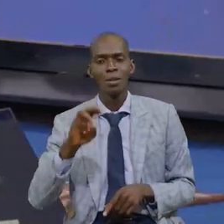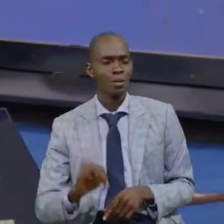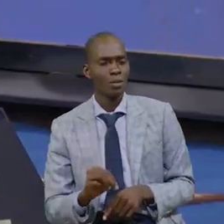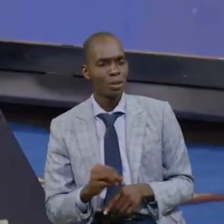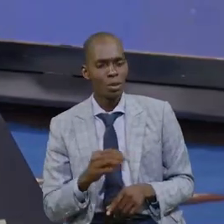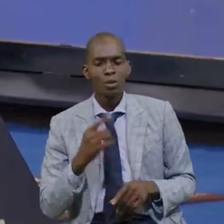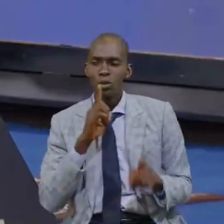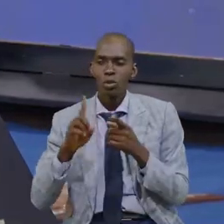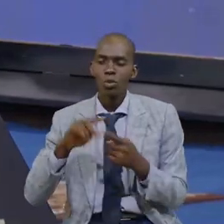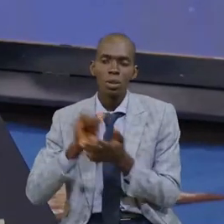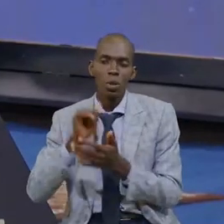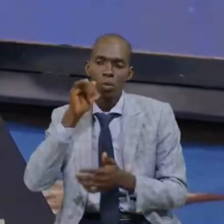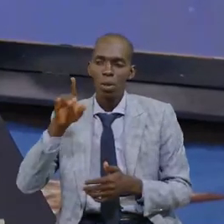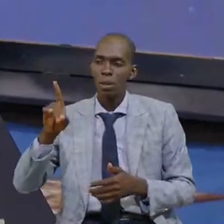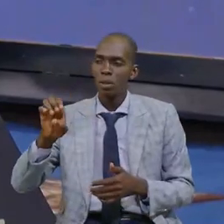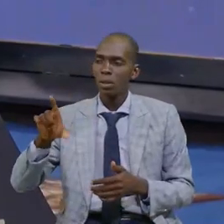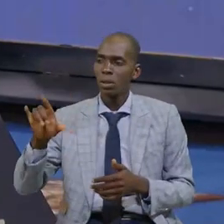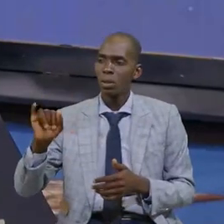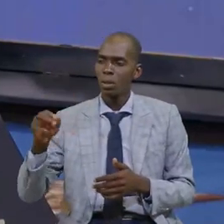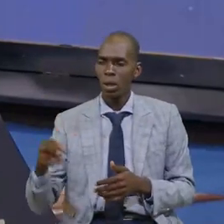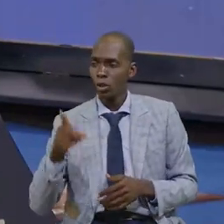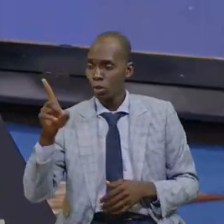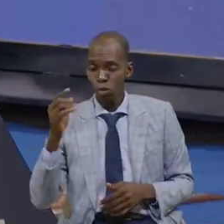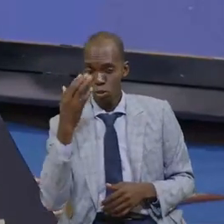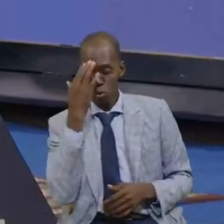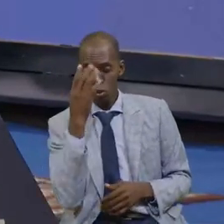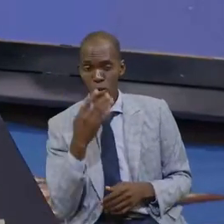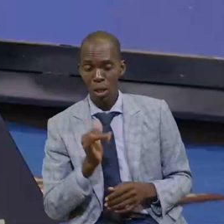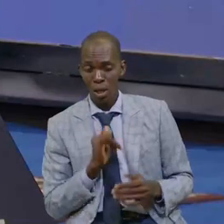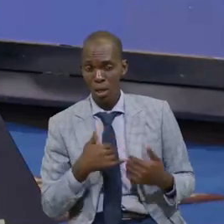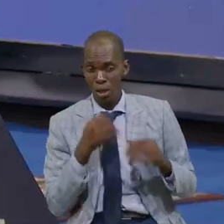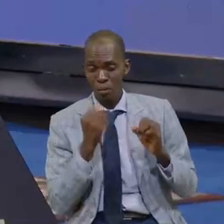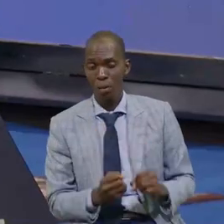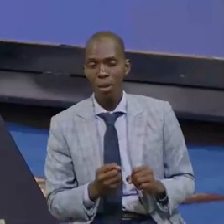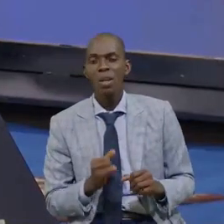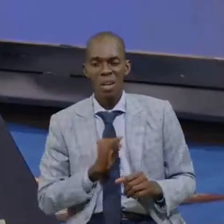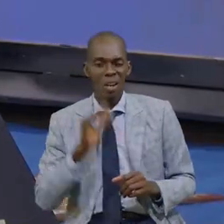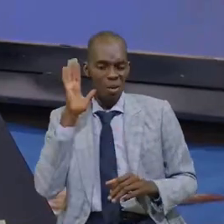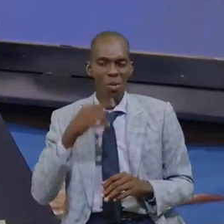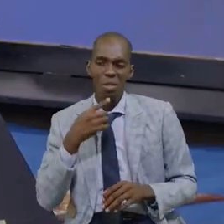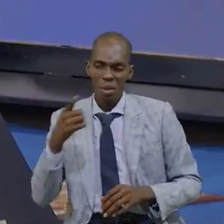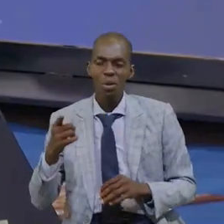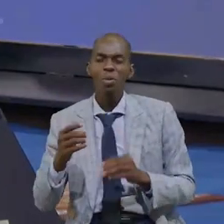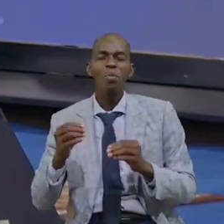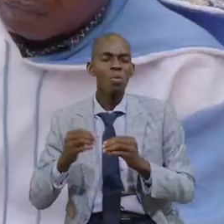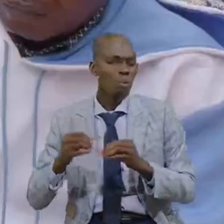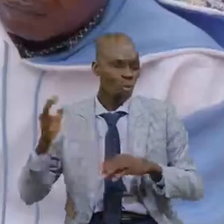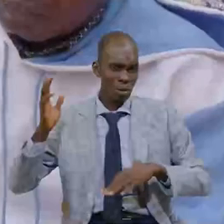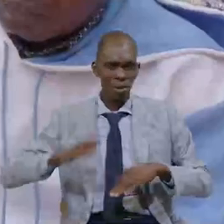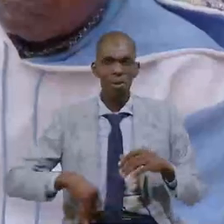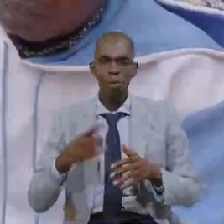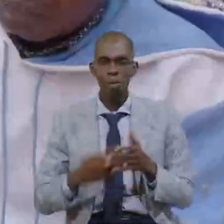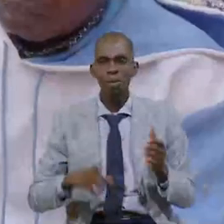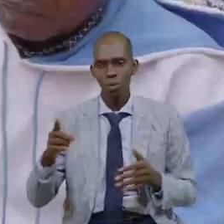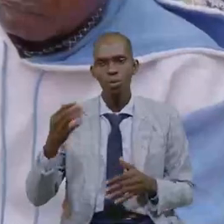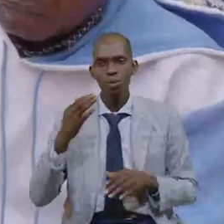Delila. Oh, tu sais quoi? Tu as reconnu la puissance. Je vais te dire, tout ce qui, même la